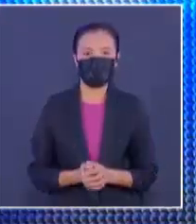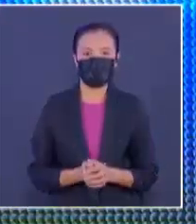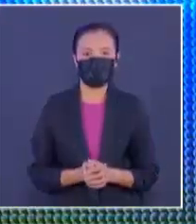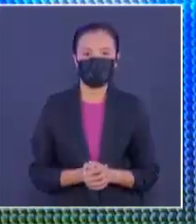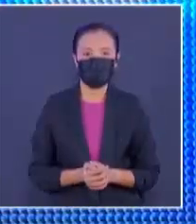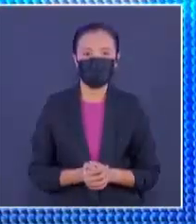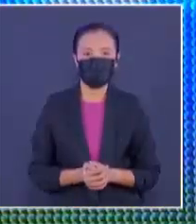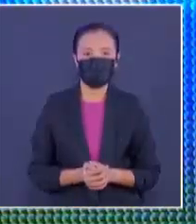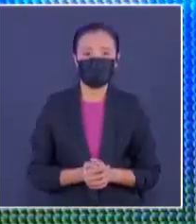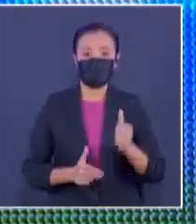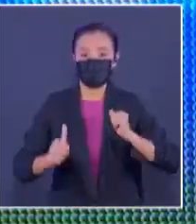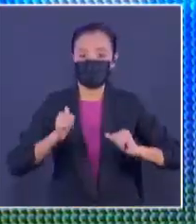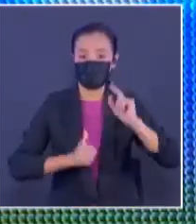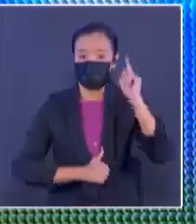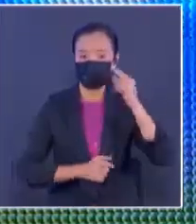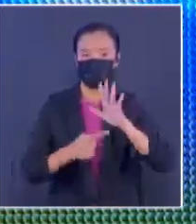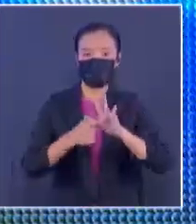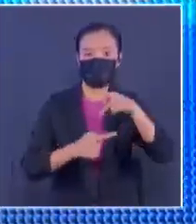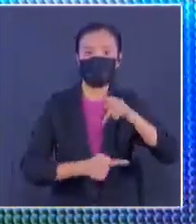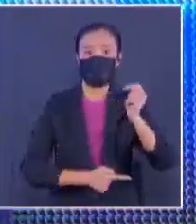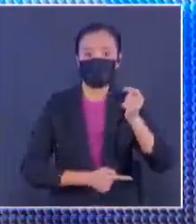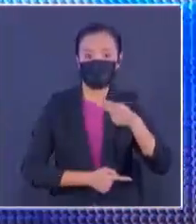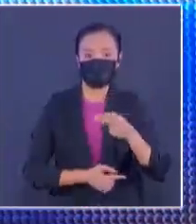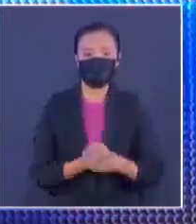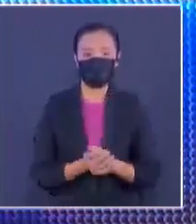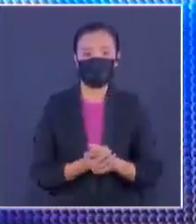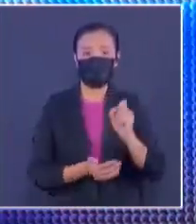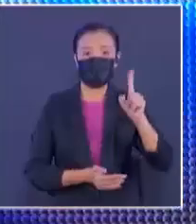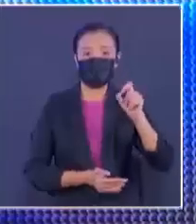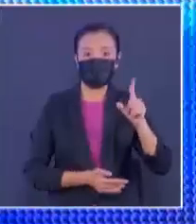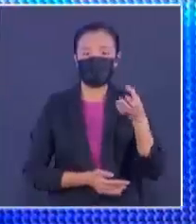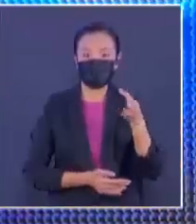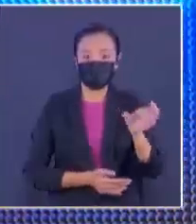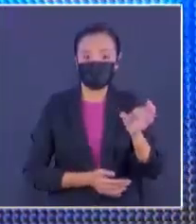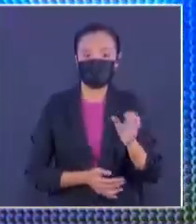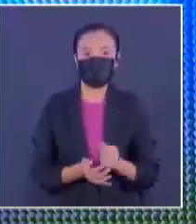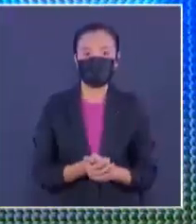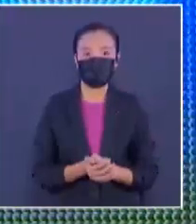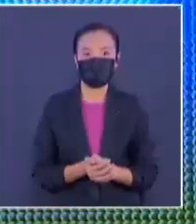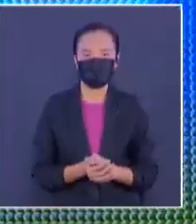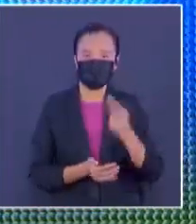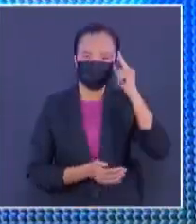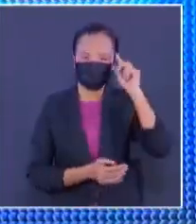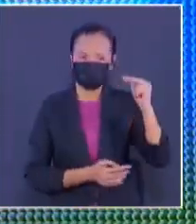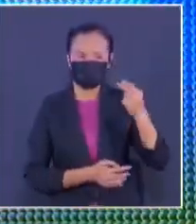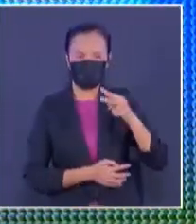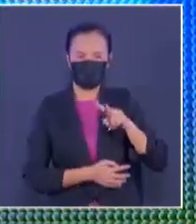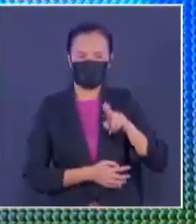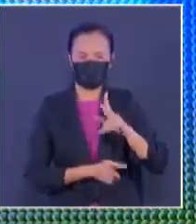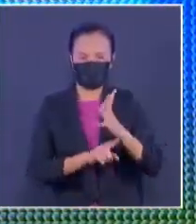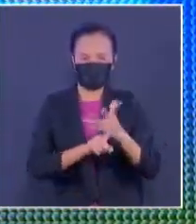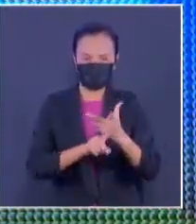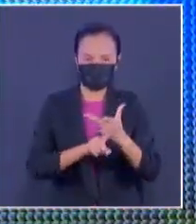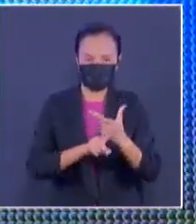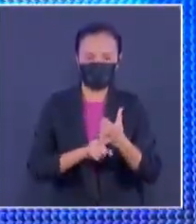ไปต่อกันเลยนะคะคุณผู้ชมกับนักแสดงสาวคุณแพทณปภานะคะที่ได้ออกมาไลฟ์สดเคลียร์ดราม่าหลังจากที่เธอถูกมองว่ามีแฟนเยอะแล้วก็ move on